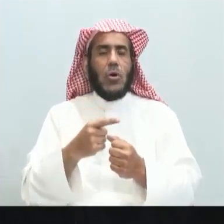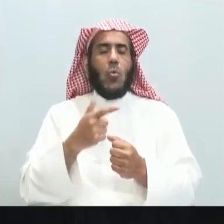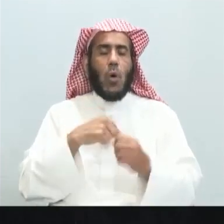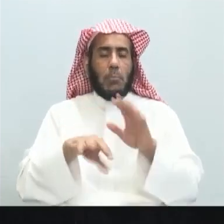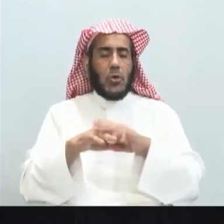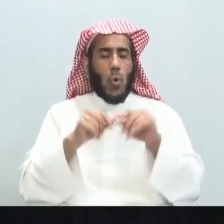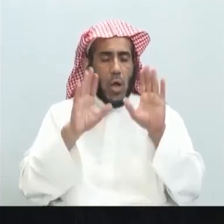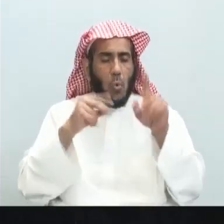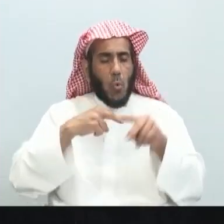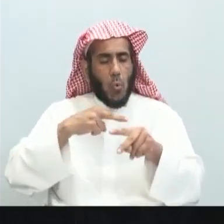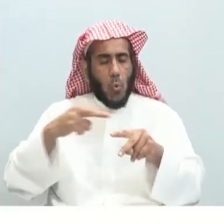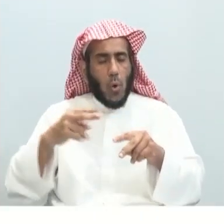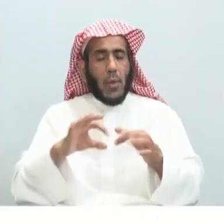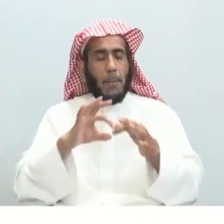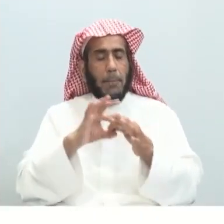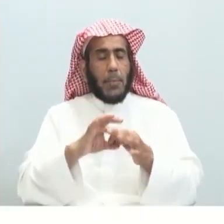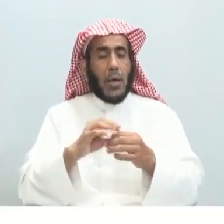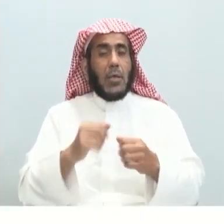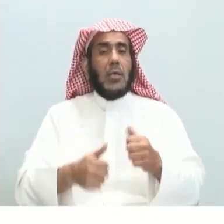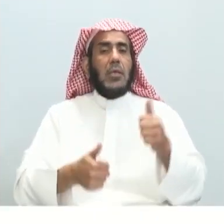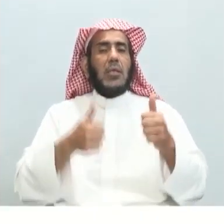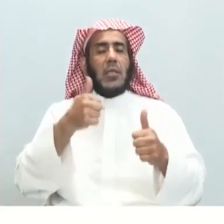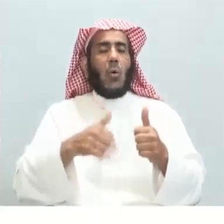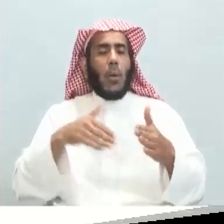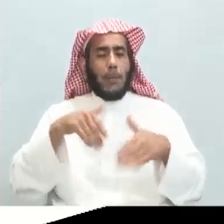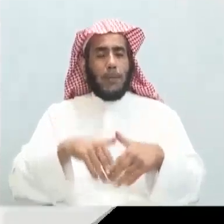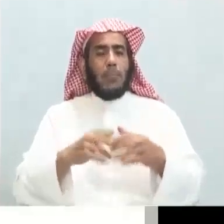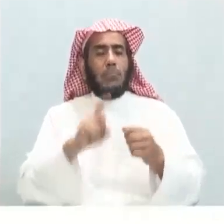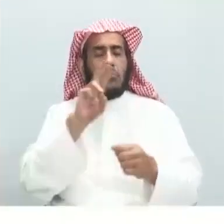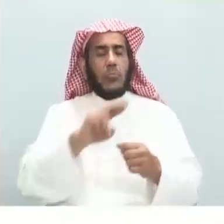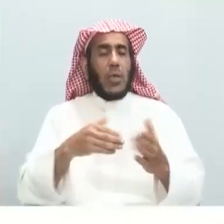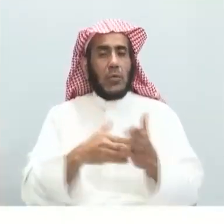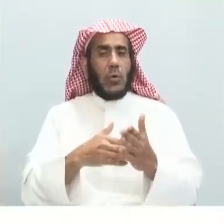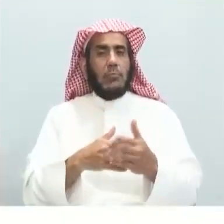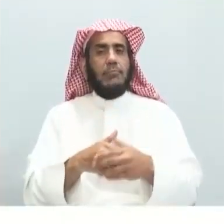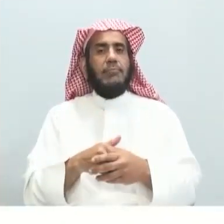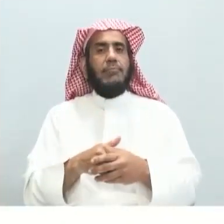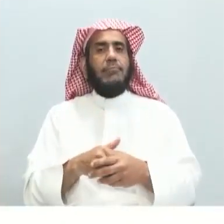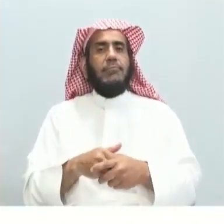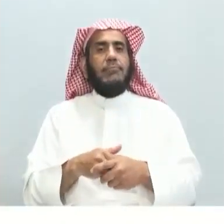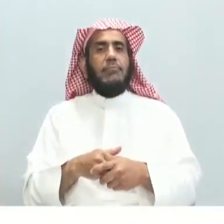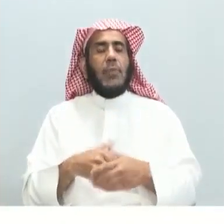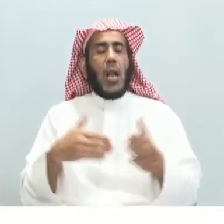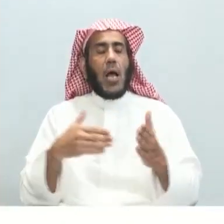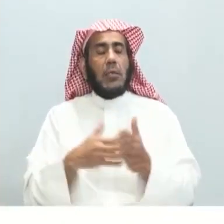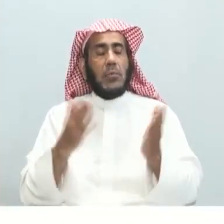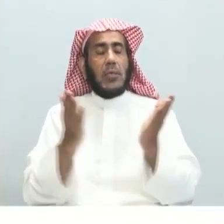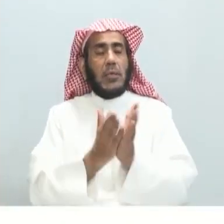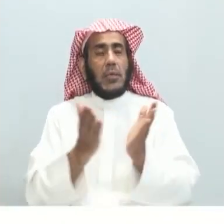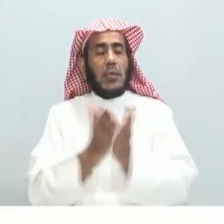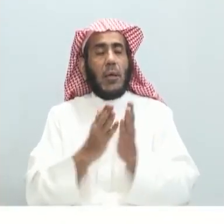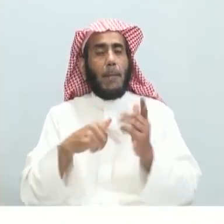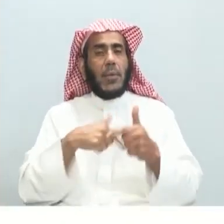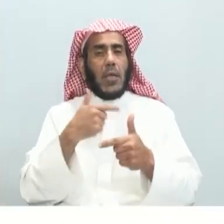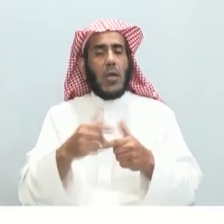بجوارحه هذا ما يتعلق بهذا التقويم ايها طلاب والطالبات ناتي واياكم بعد ذلك الى ختم درسنا بعد